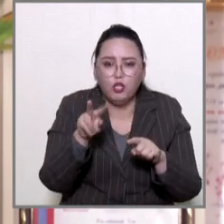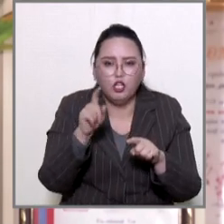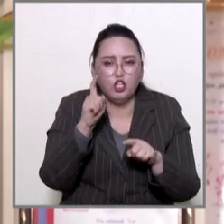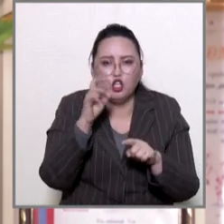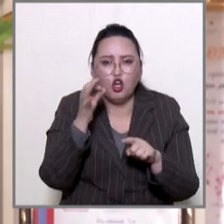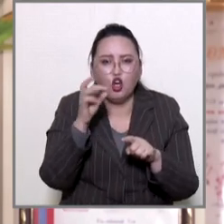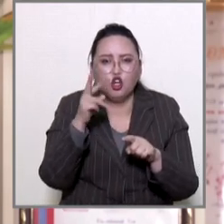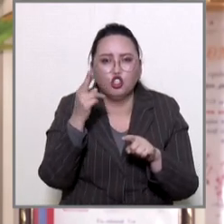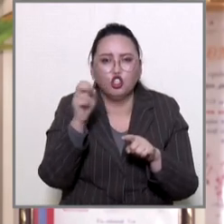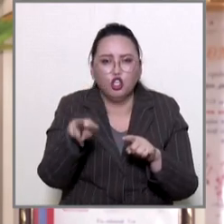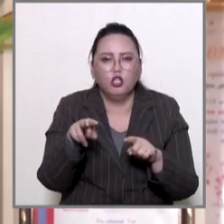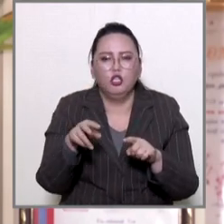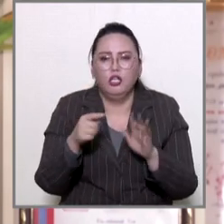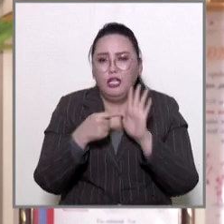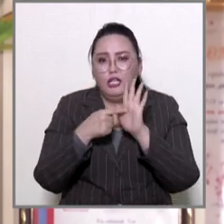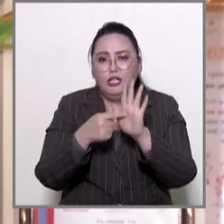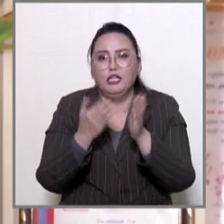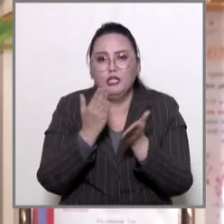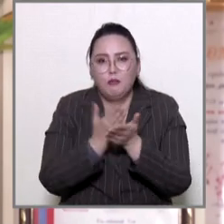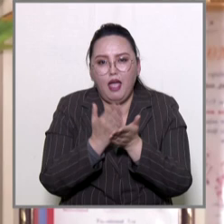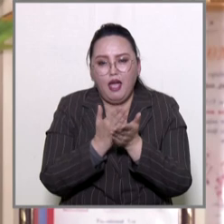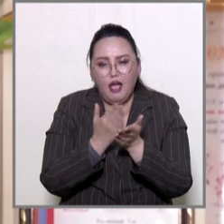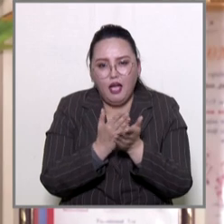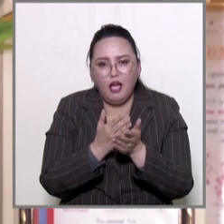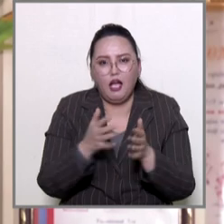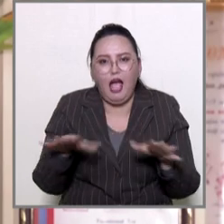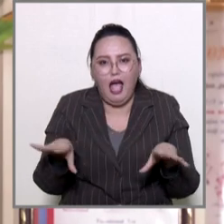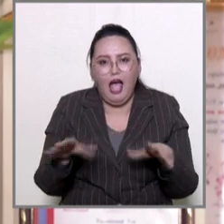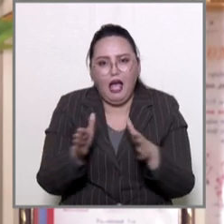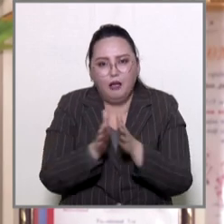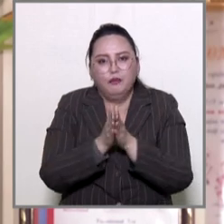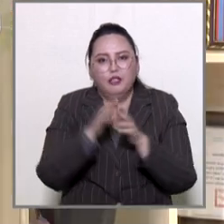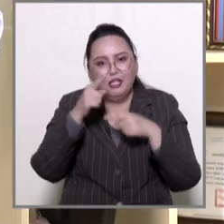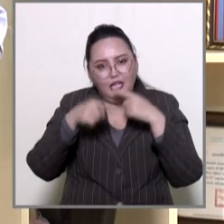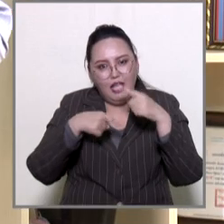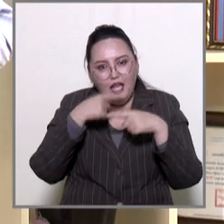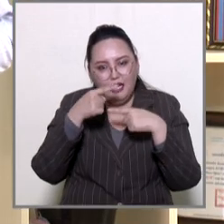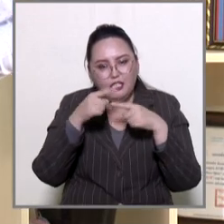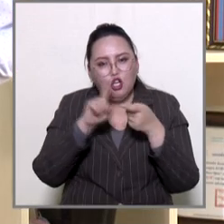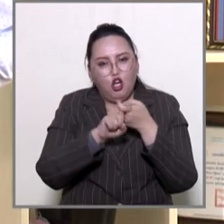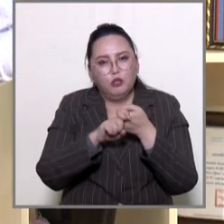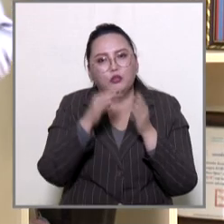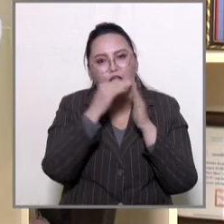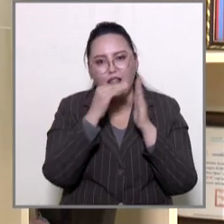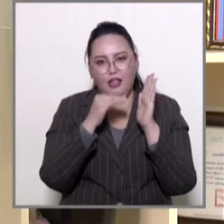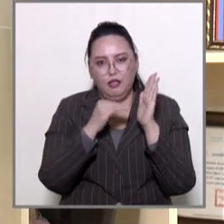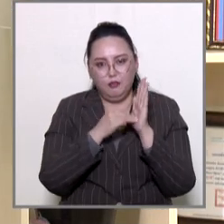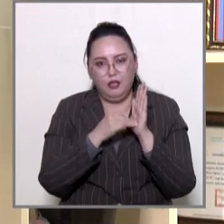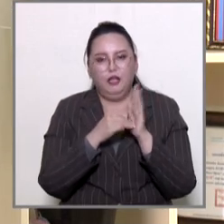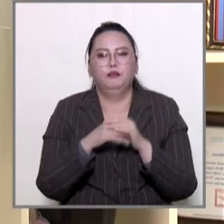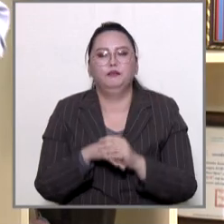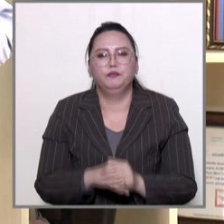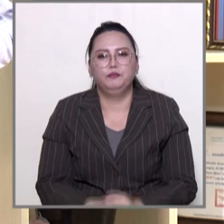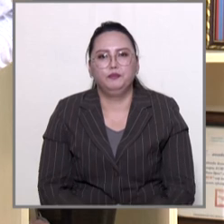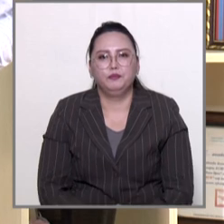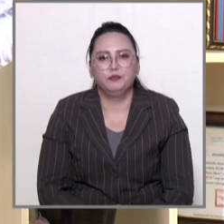бодол илэрхийлэгдэж байна вэ гэдгийг хамтран ярилцаж холбон тайлбарлая. За, зохиолт хэд хэдэн цагийн